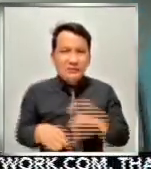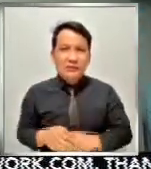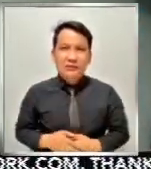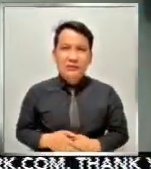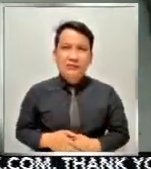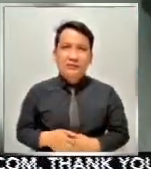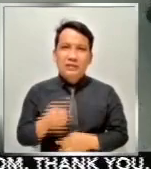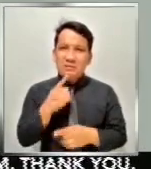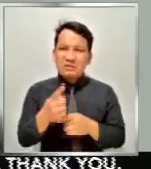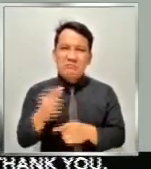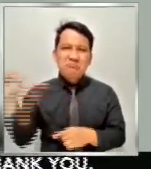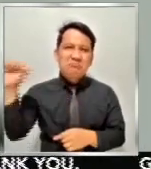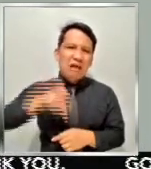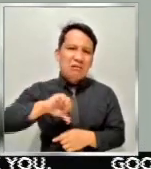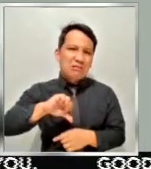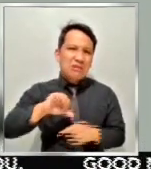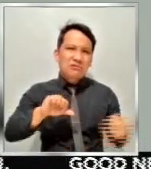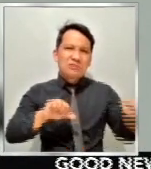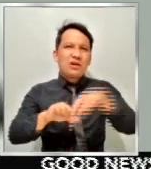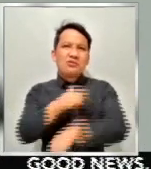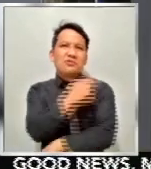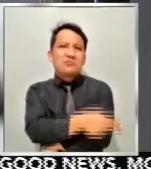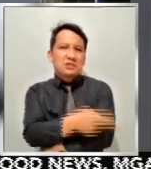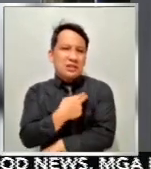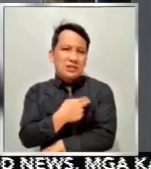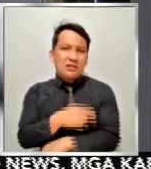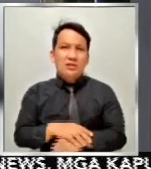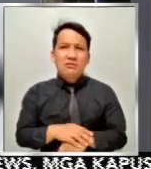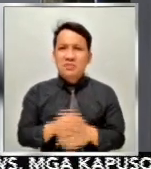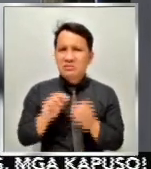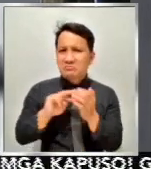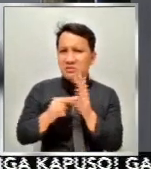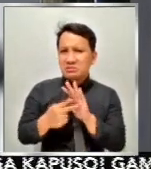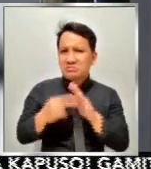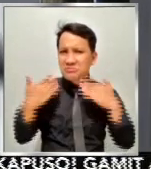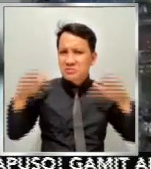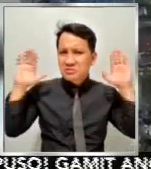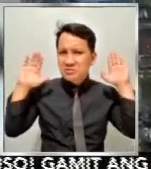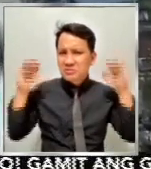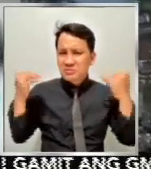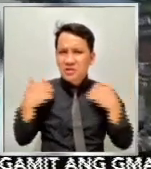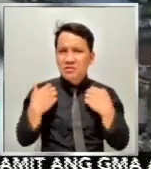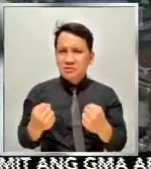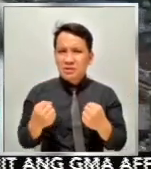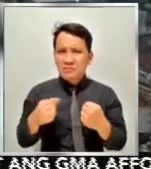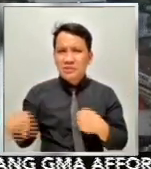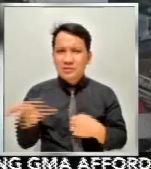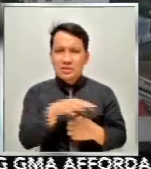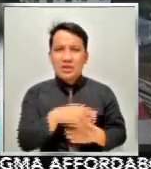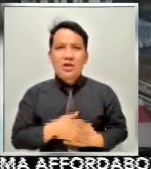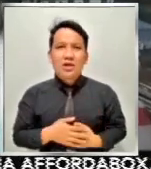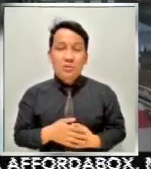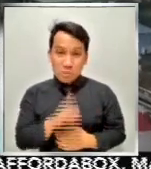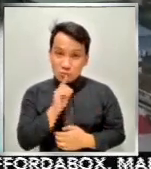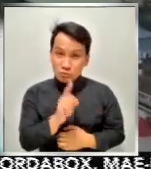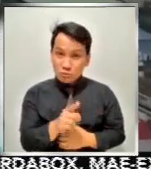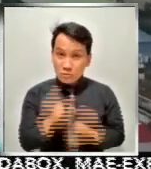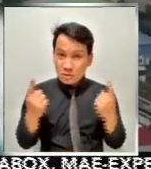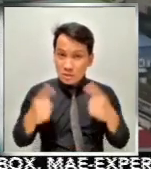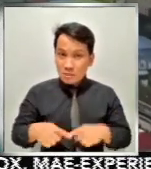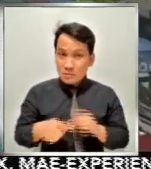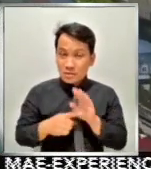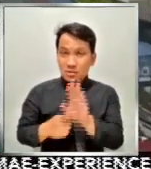meaning sa mga hospital. Hindi naman ibig sabihin na sumusuko yung mga hospital. Lumalaban pa rin sila. The real warfare now is not